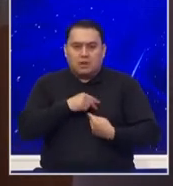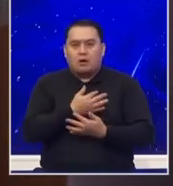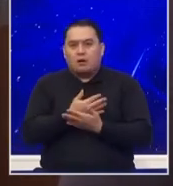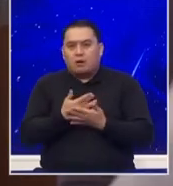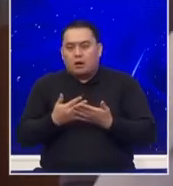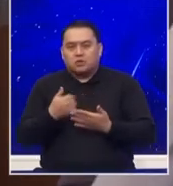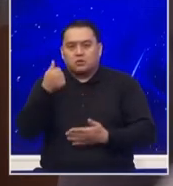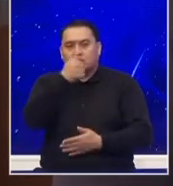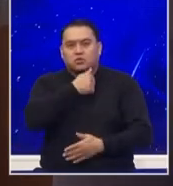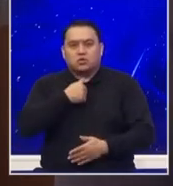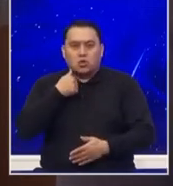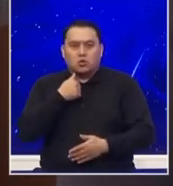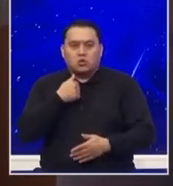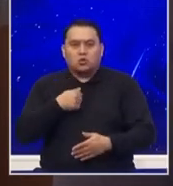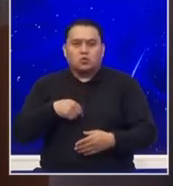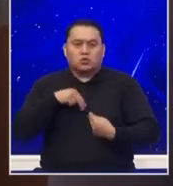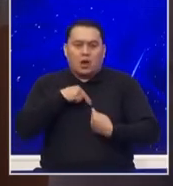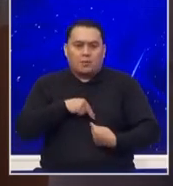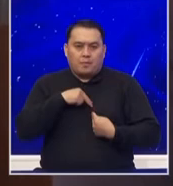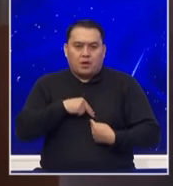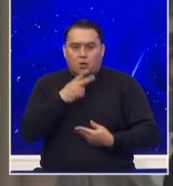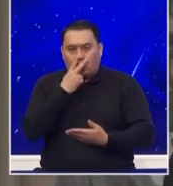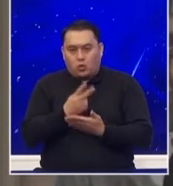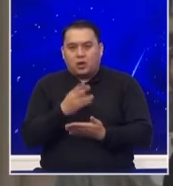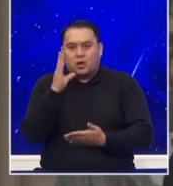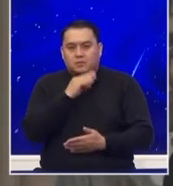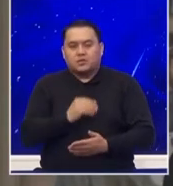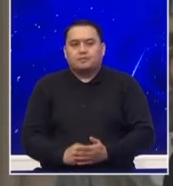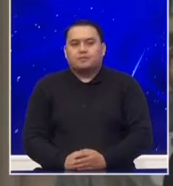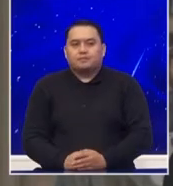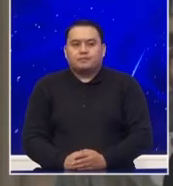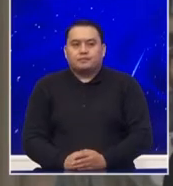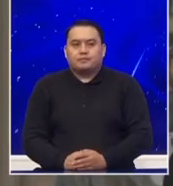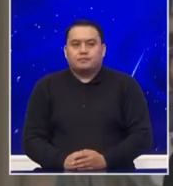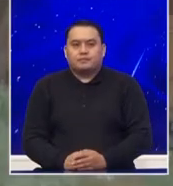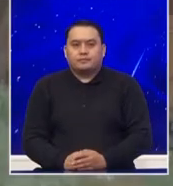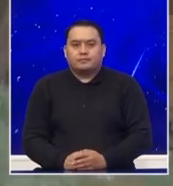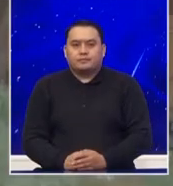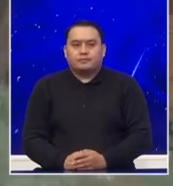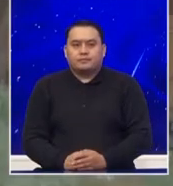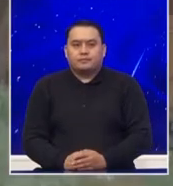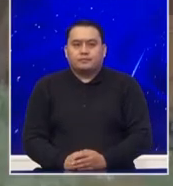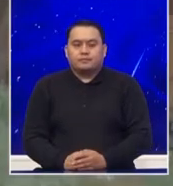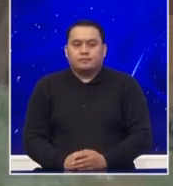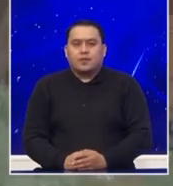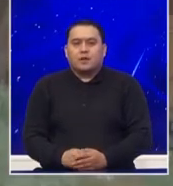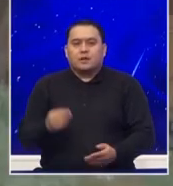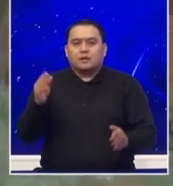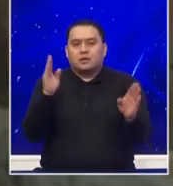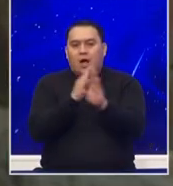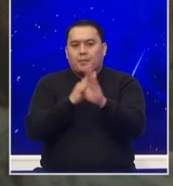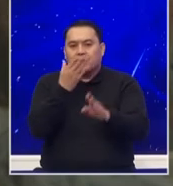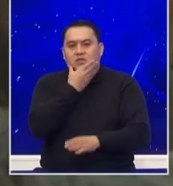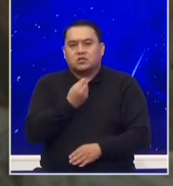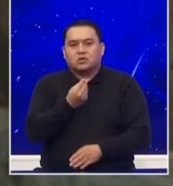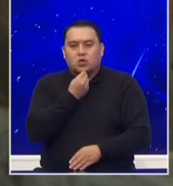жылдардағы мынау тер төгістердің келгендігін көреміз. Қастиып салған картиналарда қазақ даласының тыныс-тіршілігі мен табиғатының сұлулығы